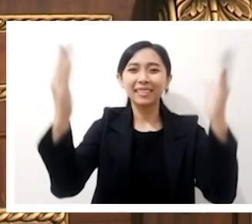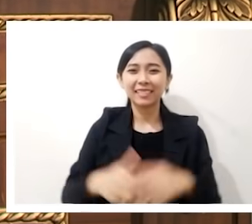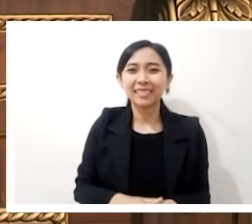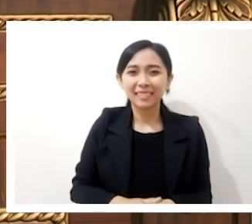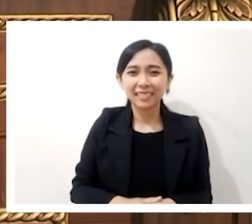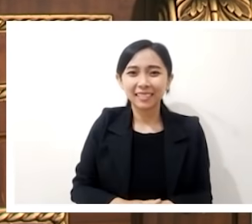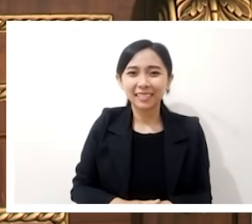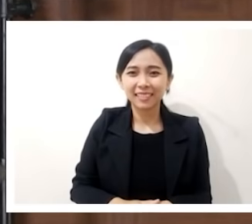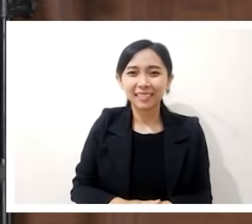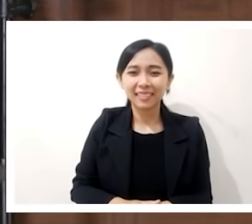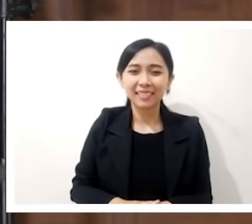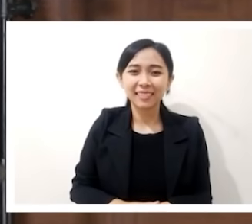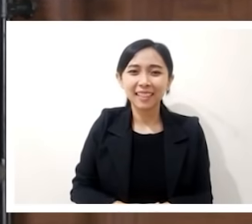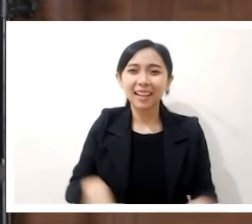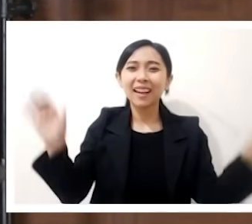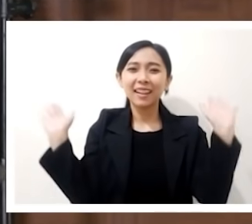Haleluya.